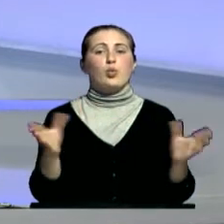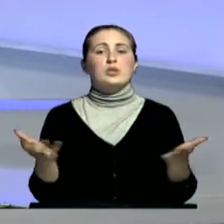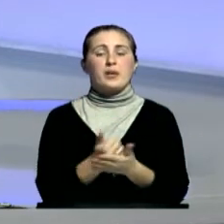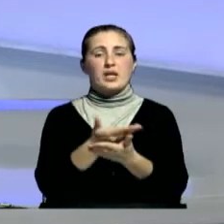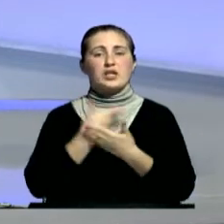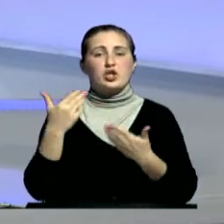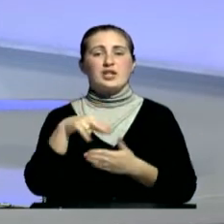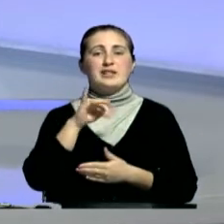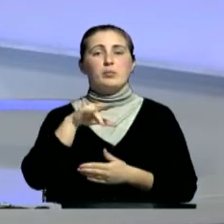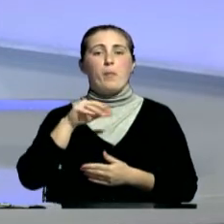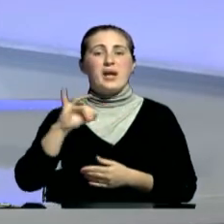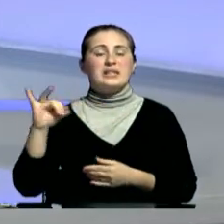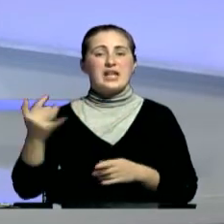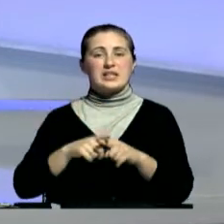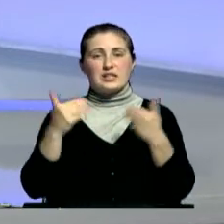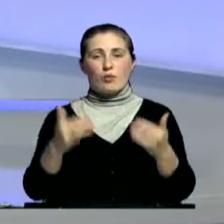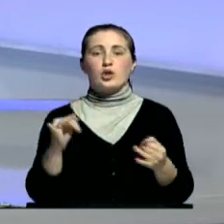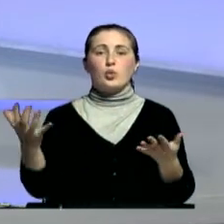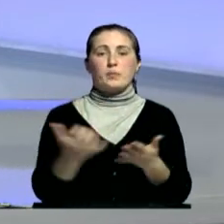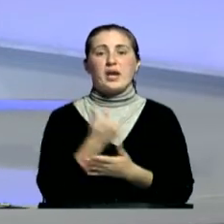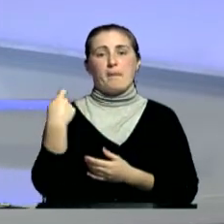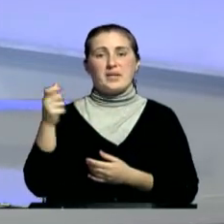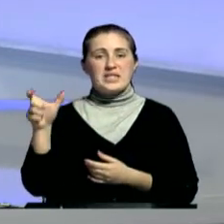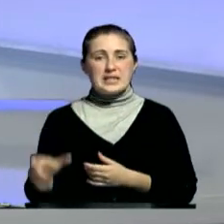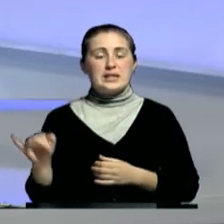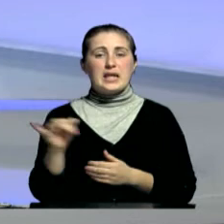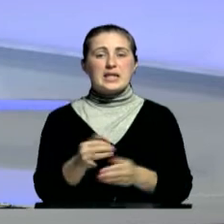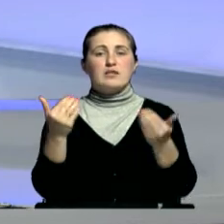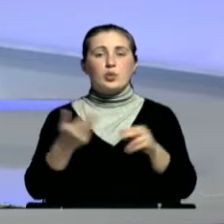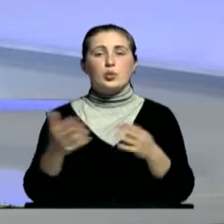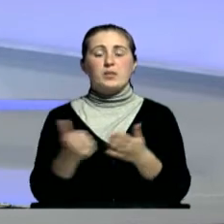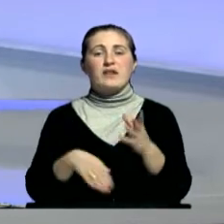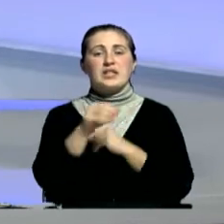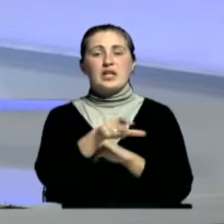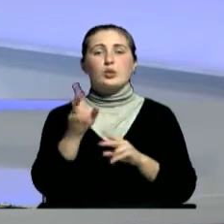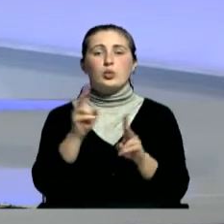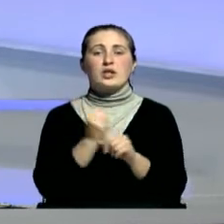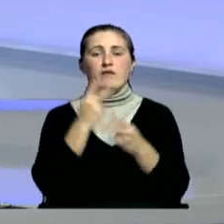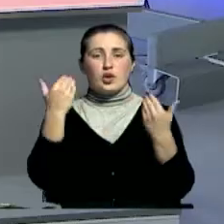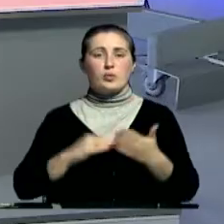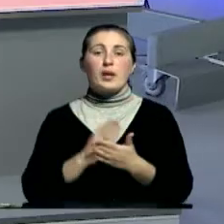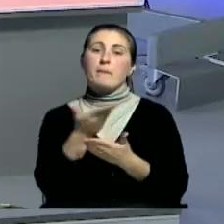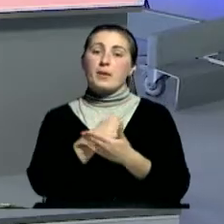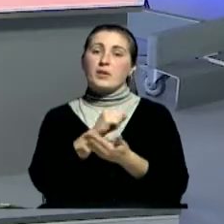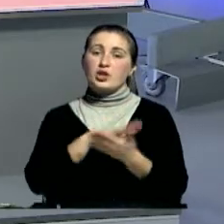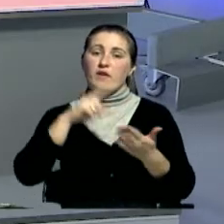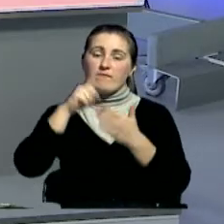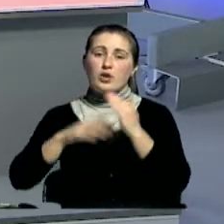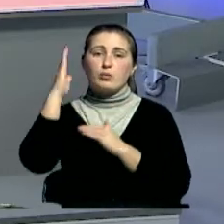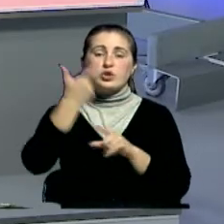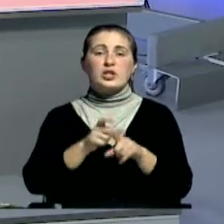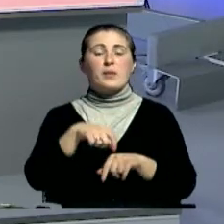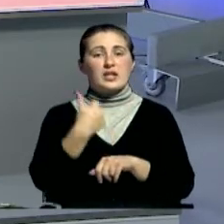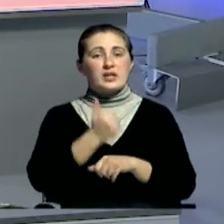нашей дипломатии. Это сегодня и успехи президента, это сегодня успехи всех тех, кто делает внешнюю политику. И мы продолжаем верить в будущее. Самое